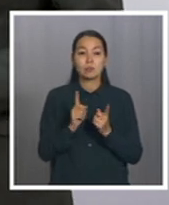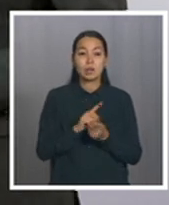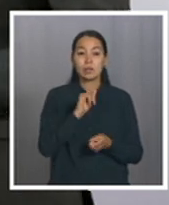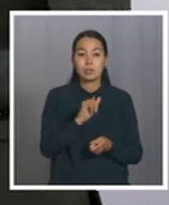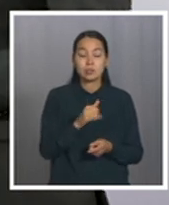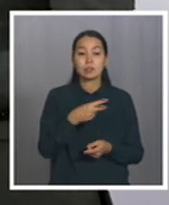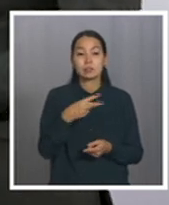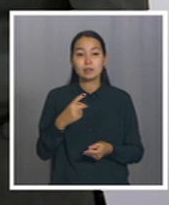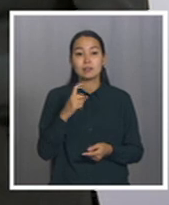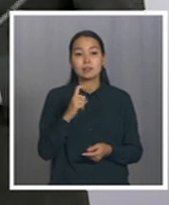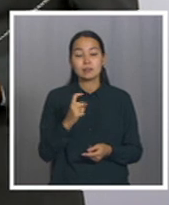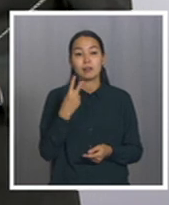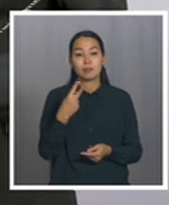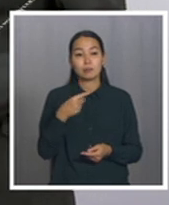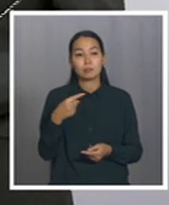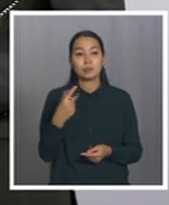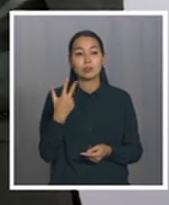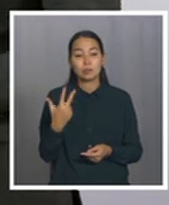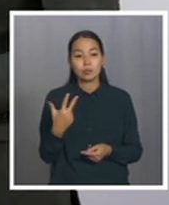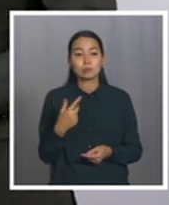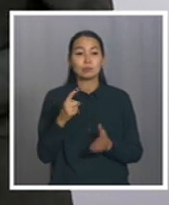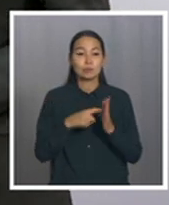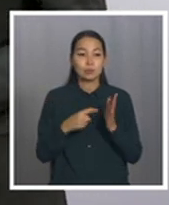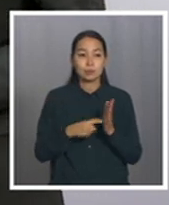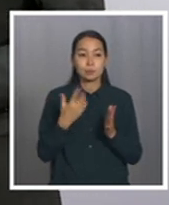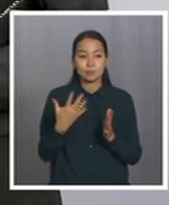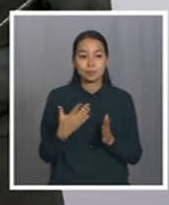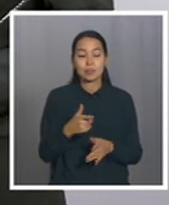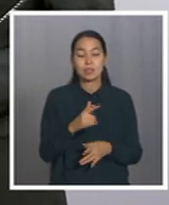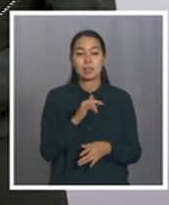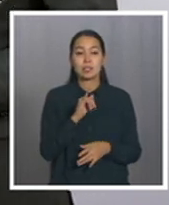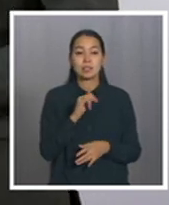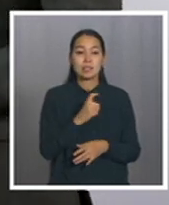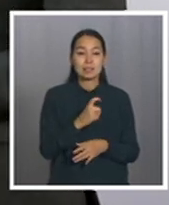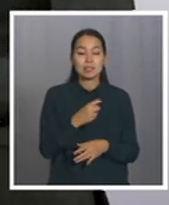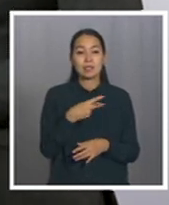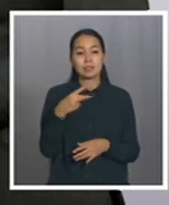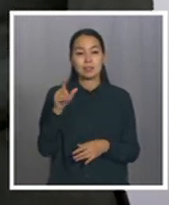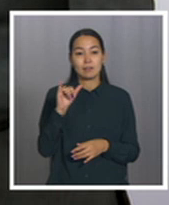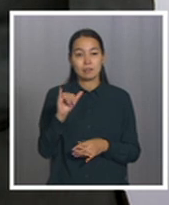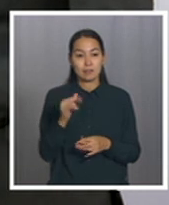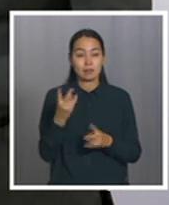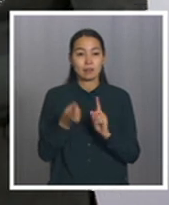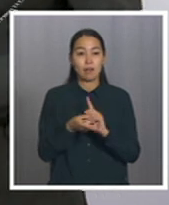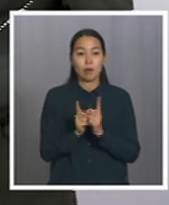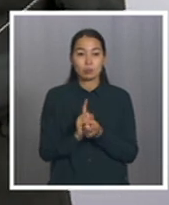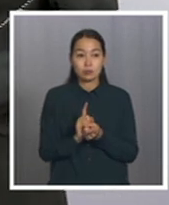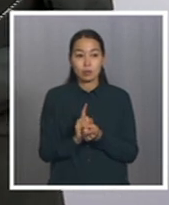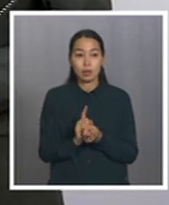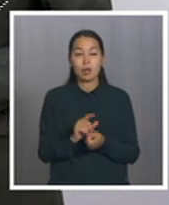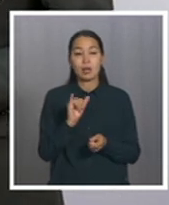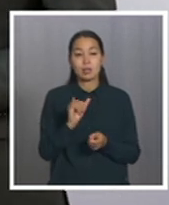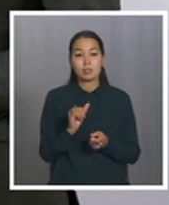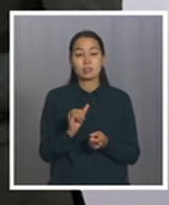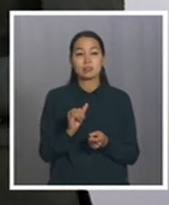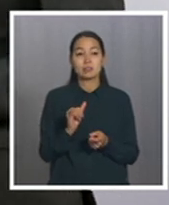керісінше x квадрат минус 3 бөлінген 5-ке. Яғни x пен y-тің орнын ауыстырдық. Сонда y тең болады x квадрат минус